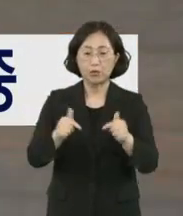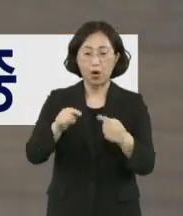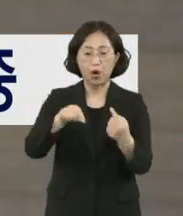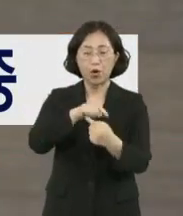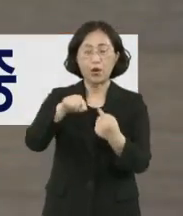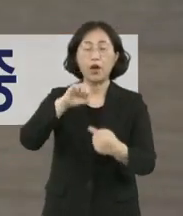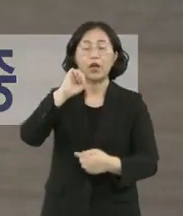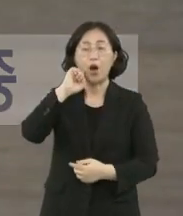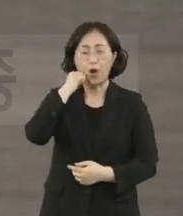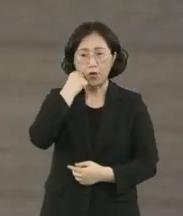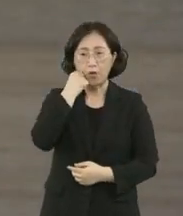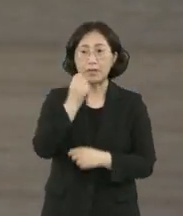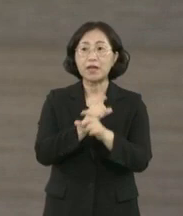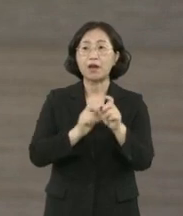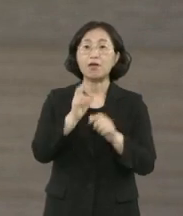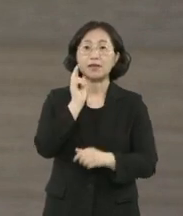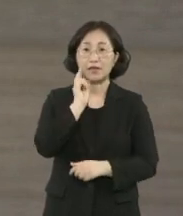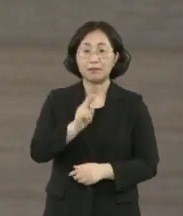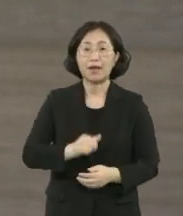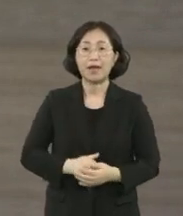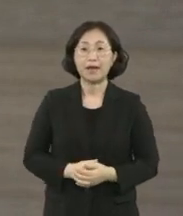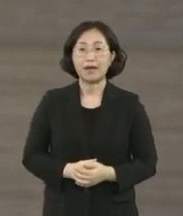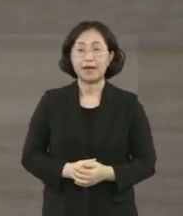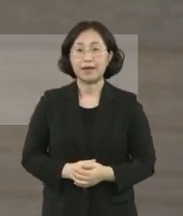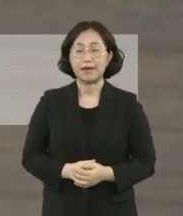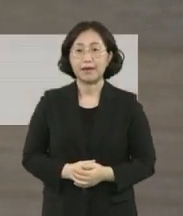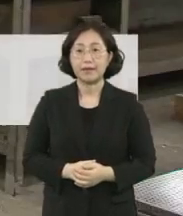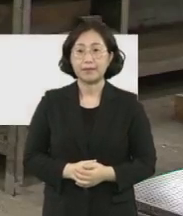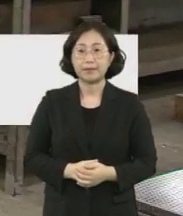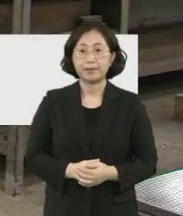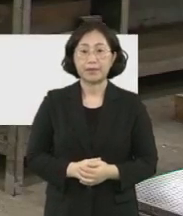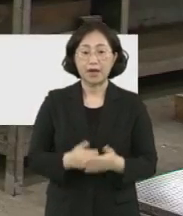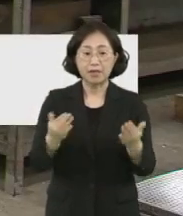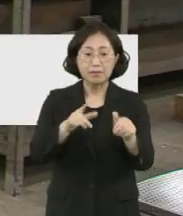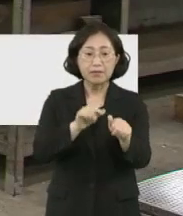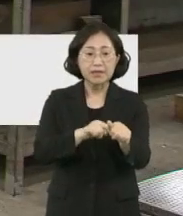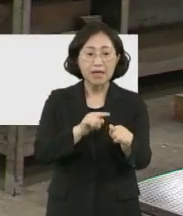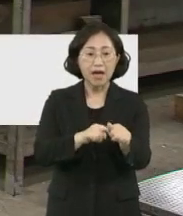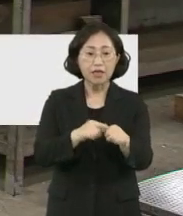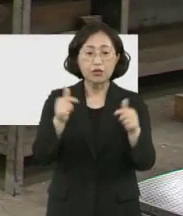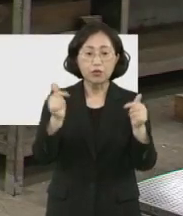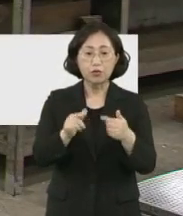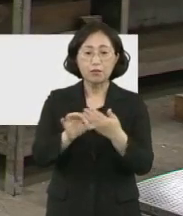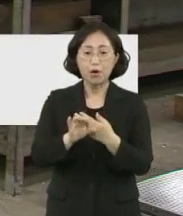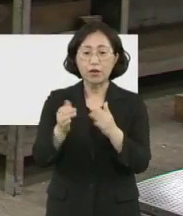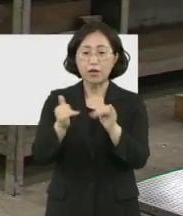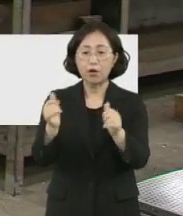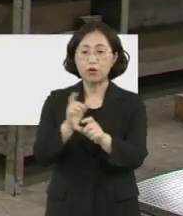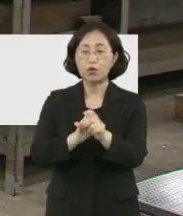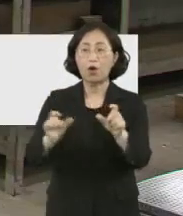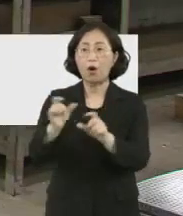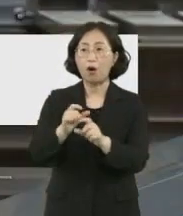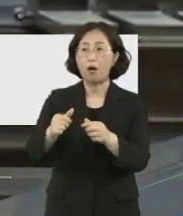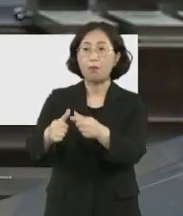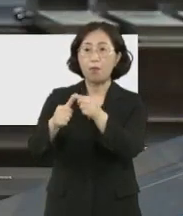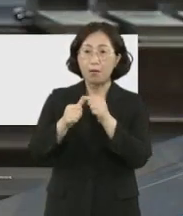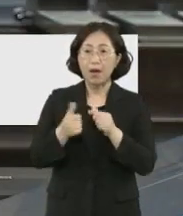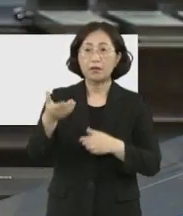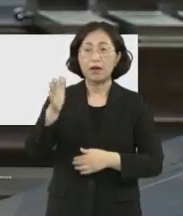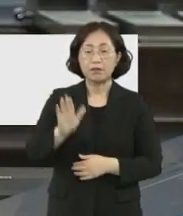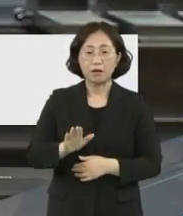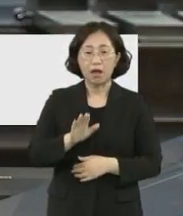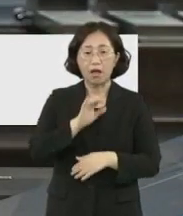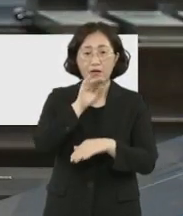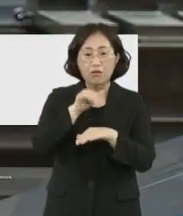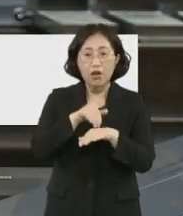더 가중되고 있습니다. 근무 시간 긴다고 보면은 인원을 그만큼 또 채용해야 된다는 얘기잖아요. 숙련된